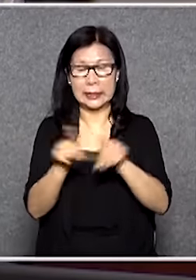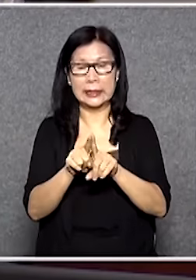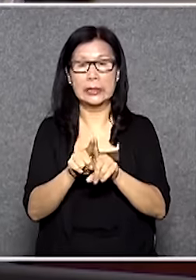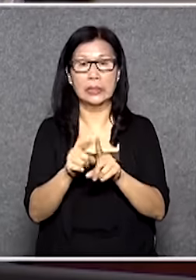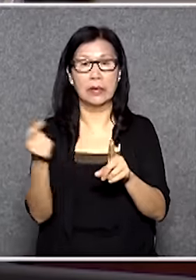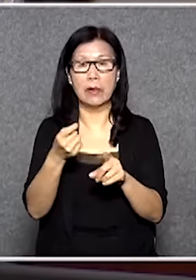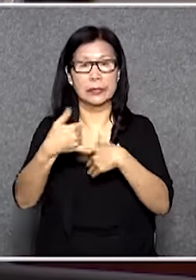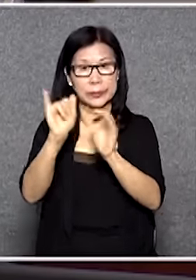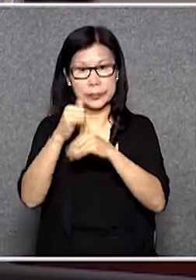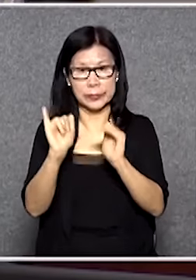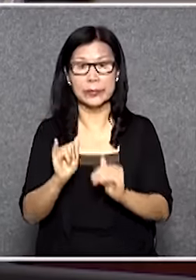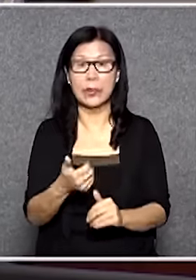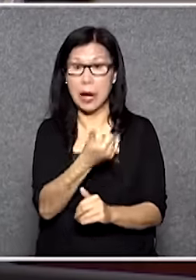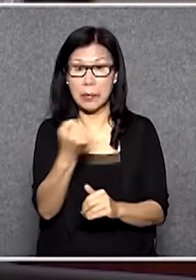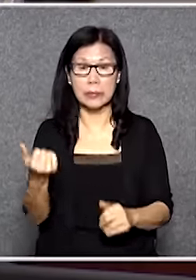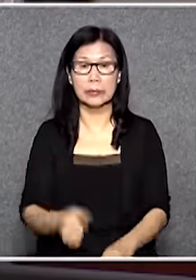呢